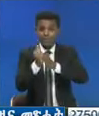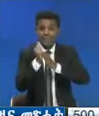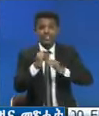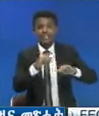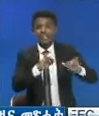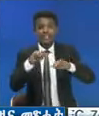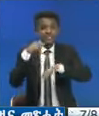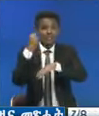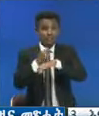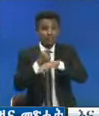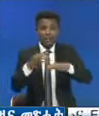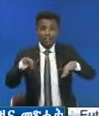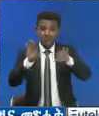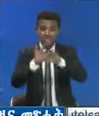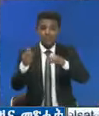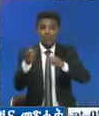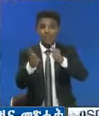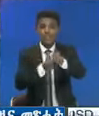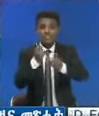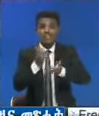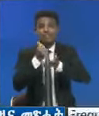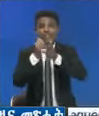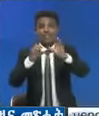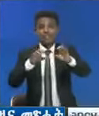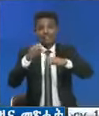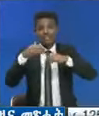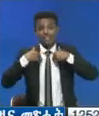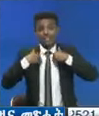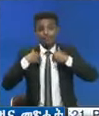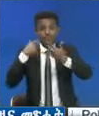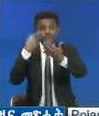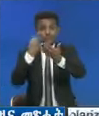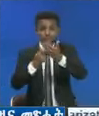ተቋማችን አስፈላጊውን ክትትልና ድጋፍ እያደረገ ነው ያለ። በቀጣይም